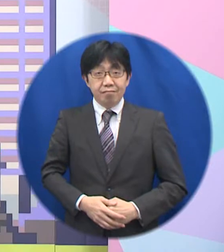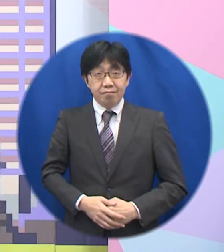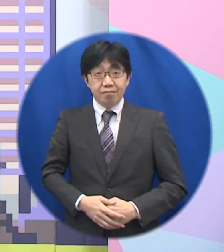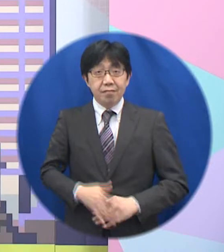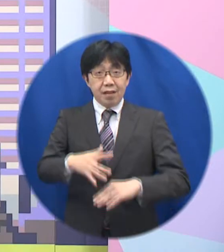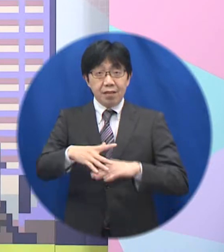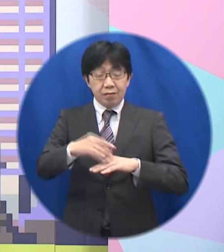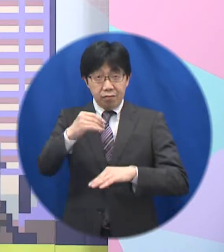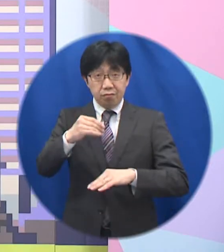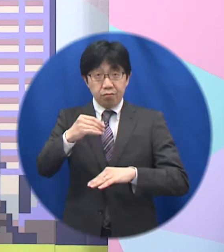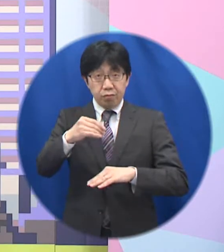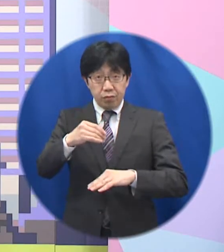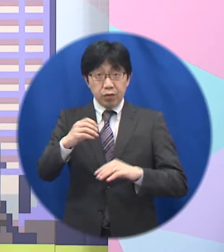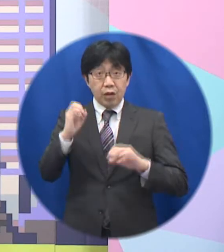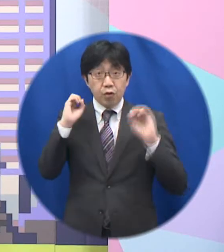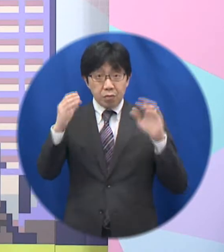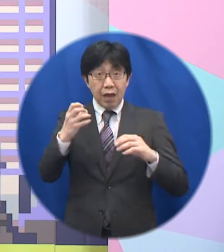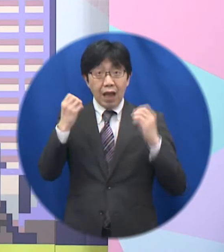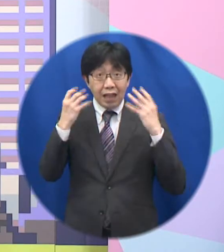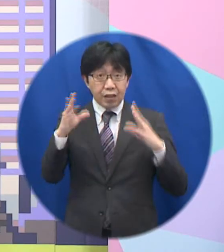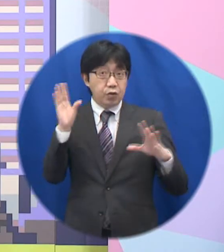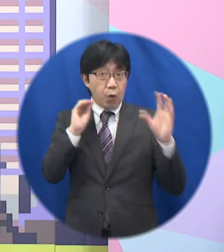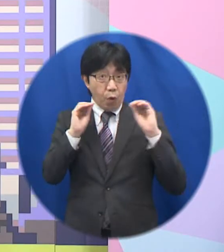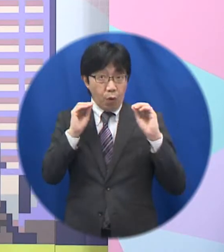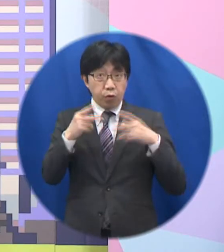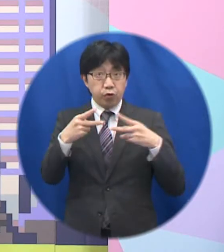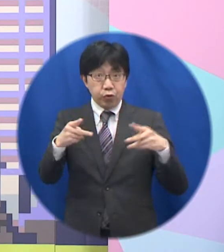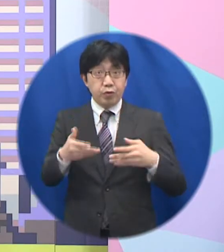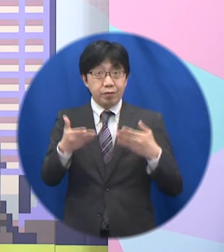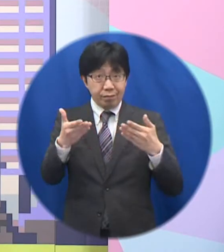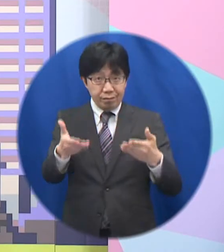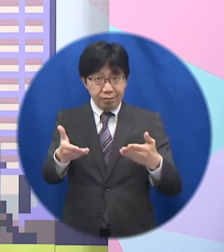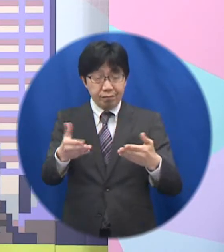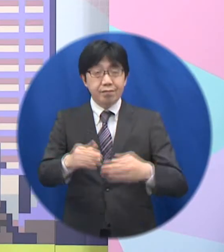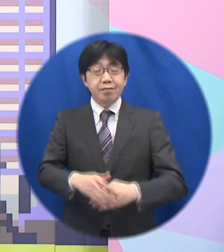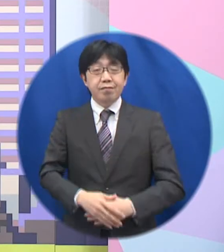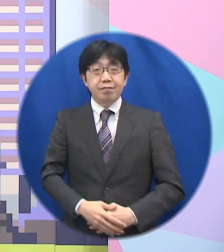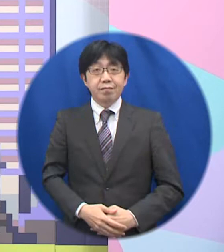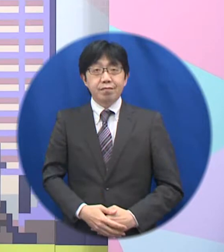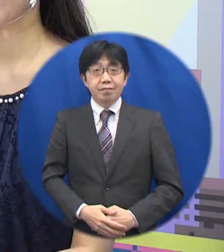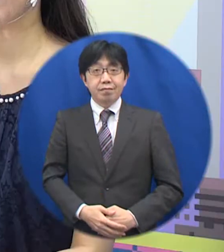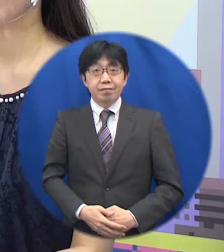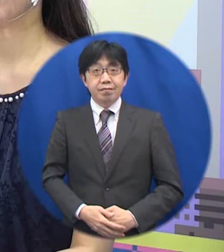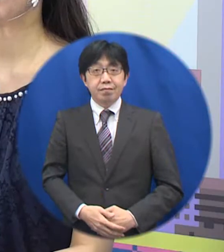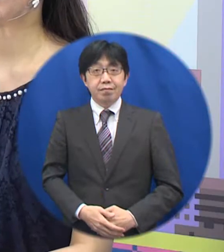ずは豊島区の最新情報、ニュースフラッシュです。